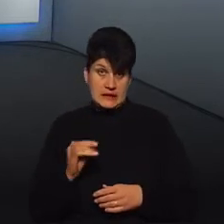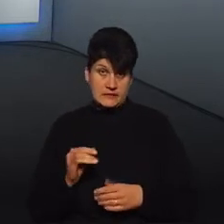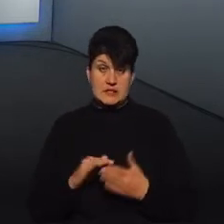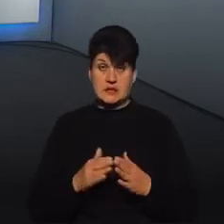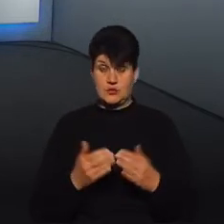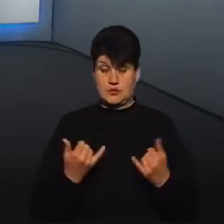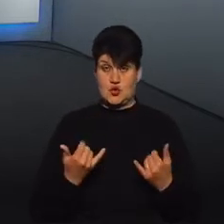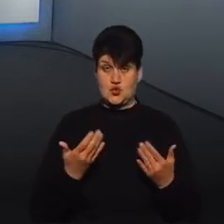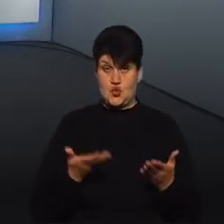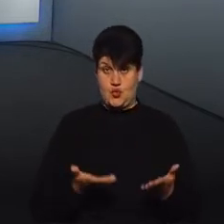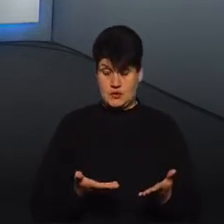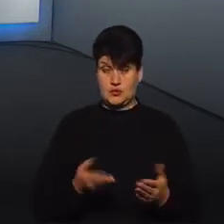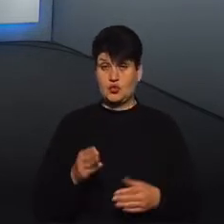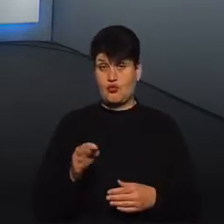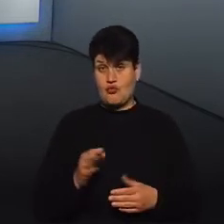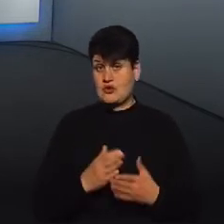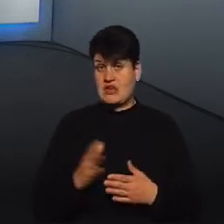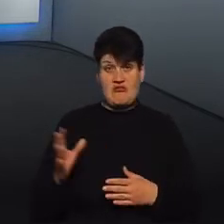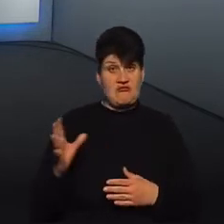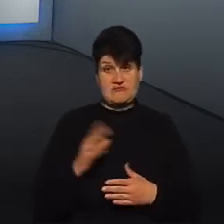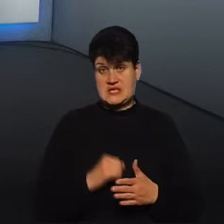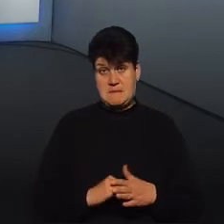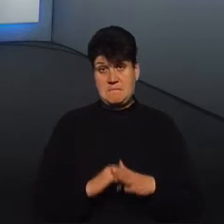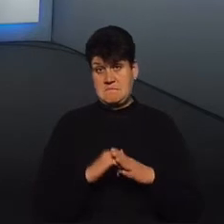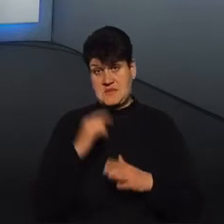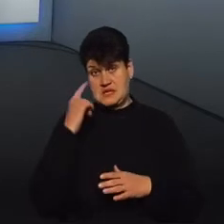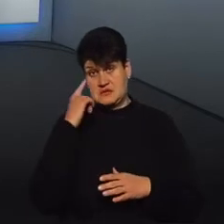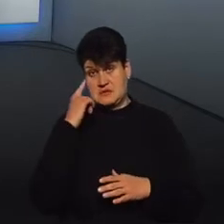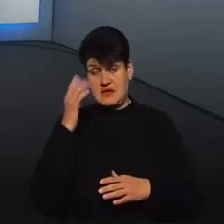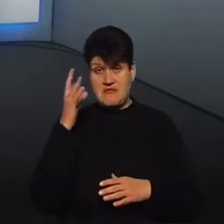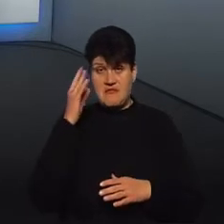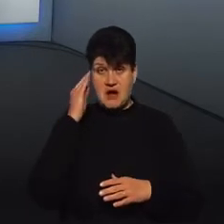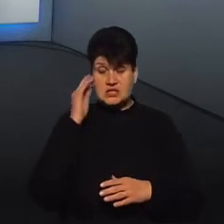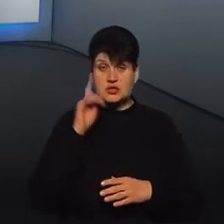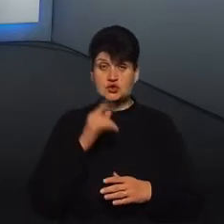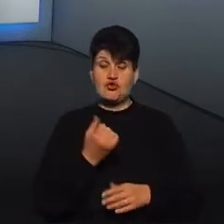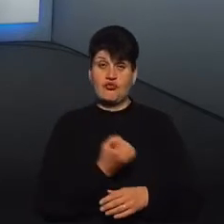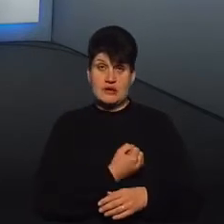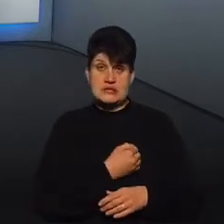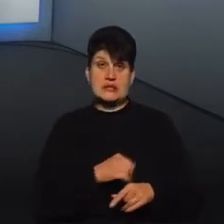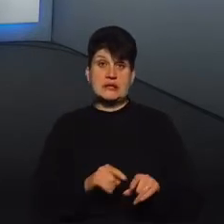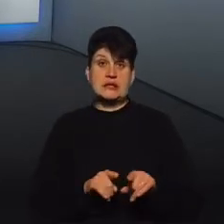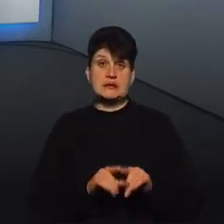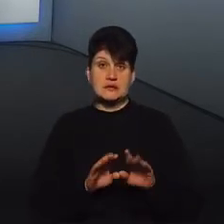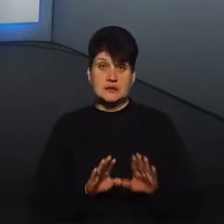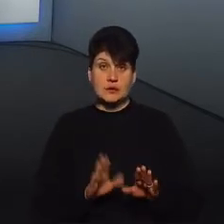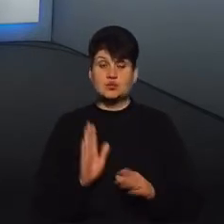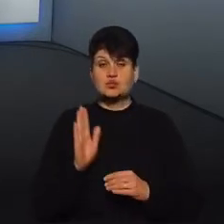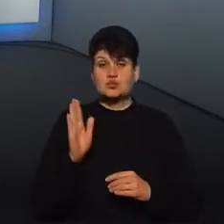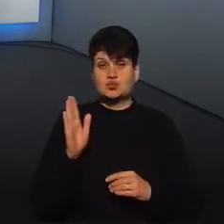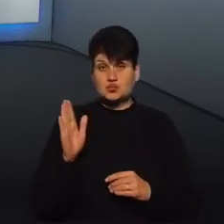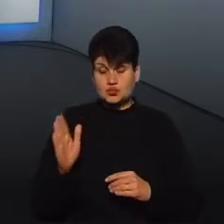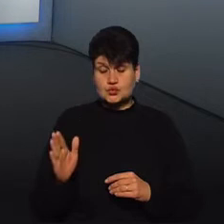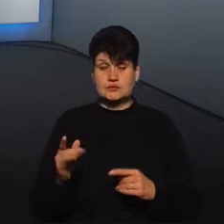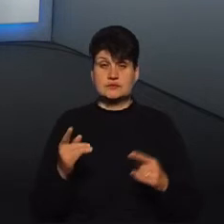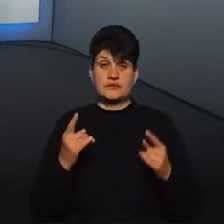сьогодні, то є всі підстави вважати, що і вакцини так само будуть в значній